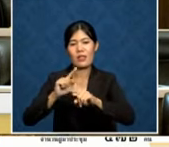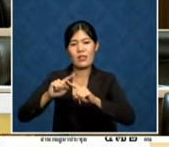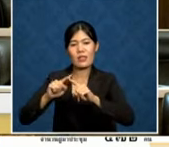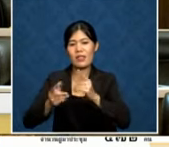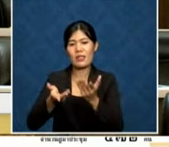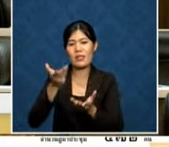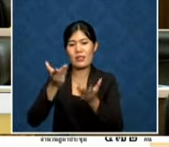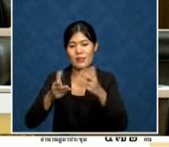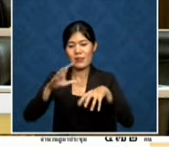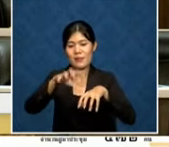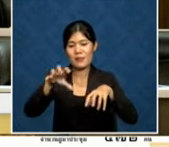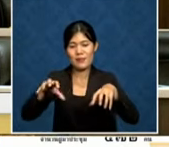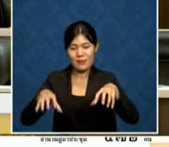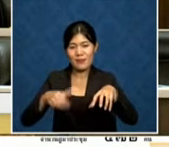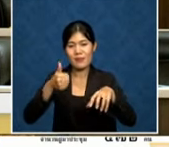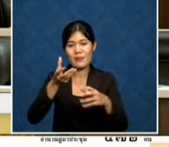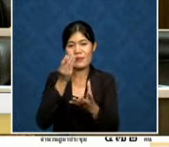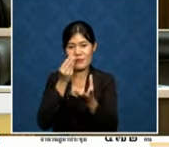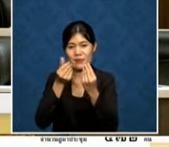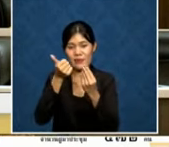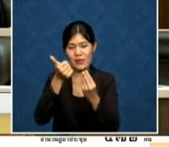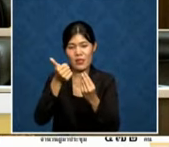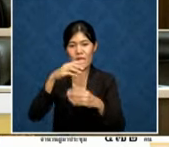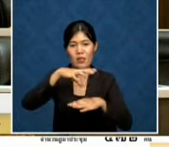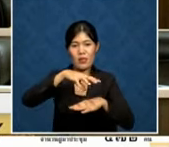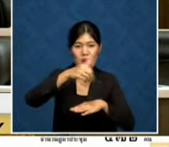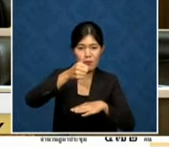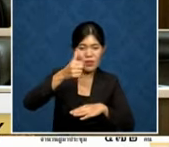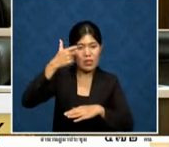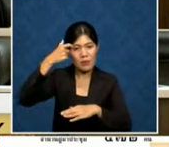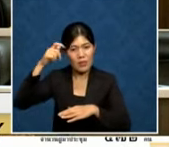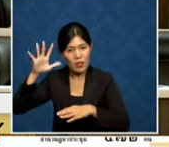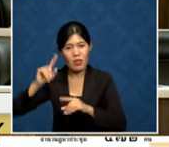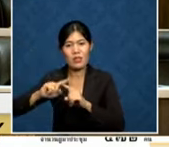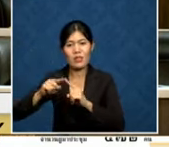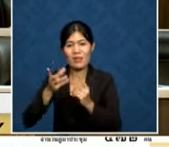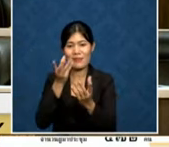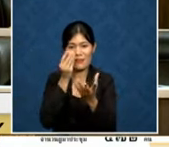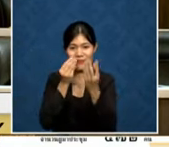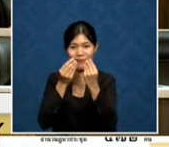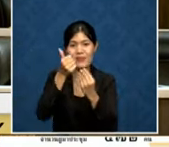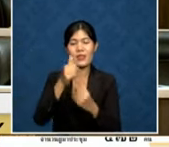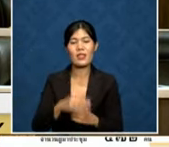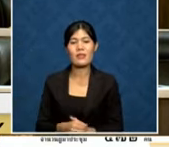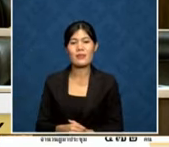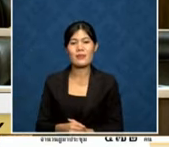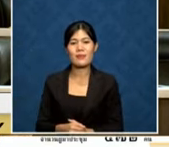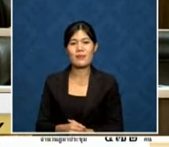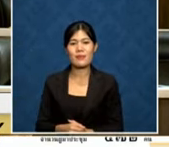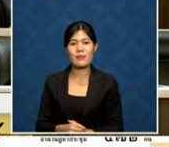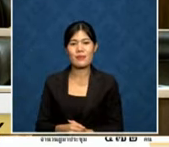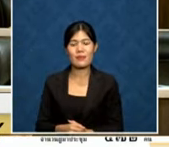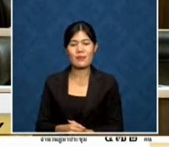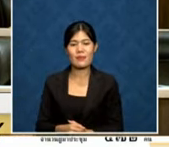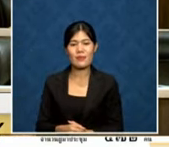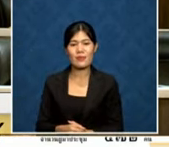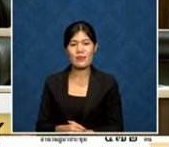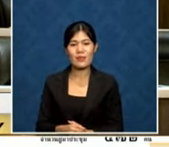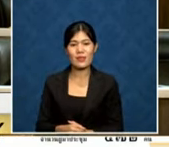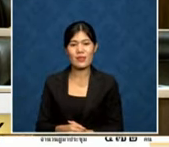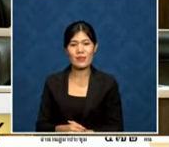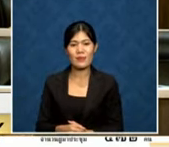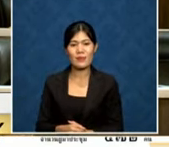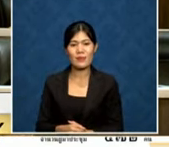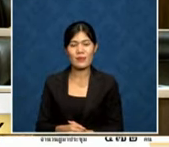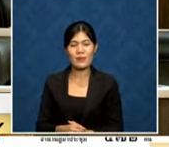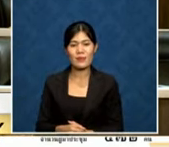ว่างของเด็กนักเรียนทั้งในเมืองและในชนบทค่ะแพลตฟอร์มนี้ถูกออกแบบมาเพื่อให้นักเรียนในทุกภูมิภาคไม่ว่าจะ